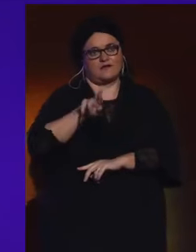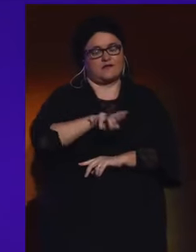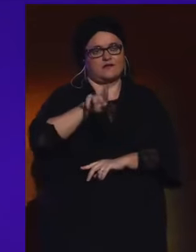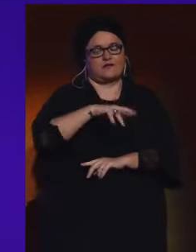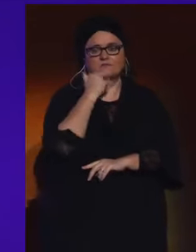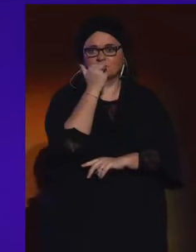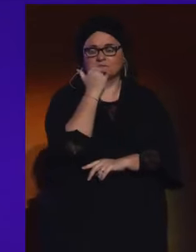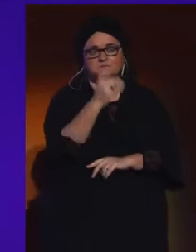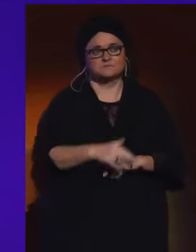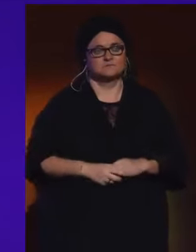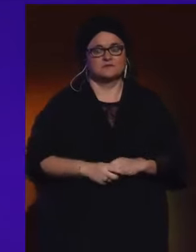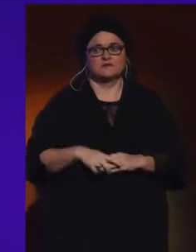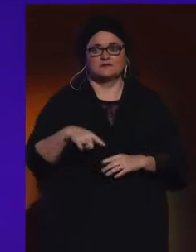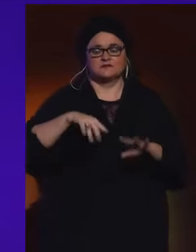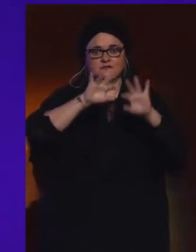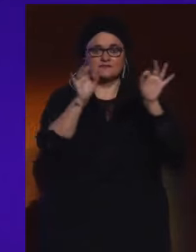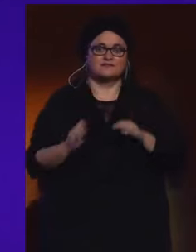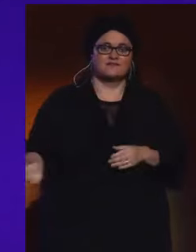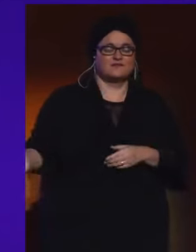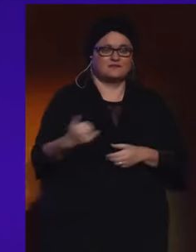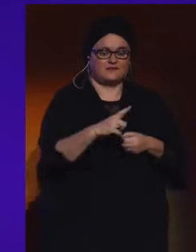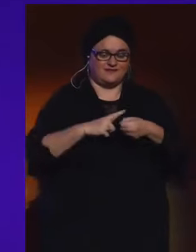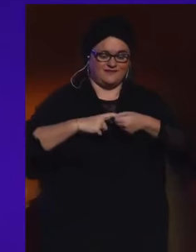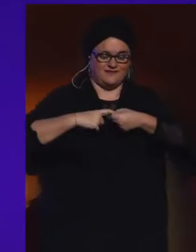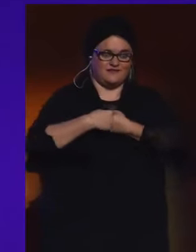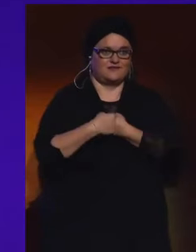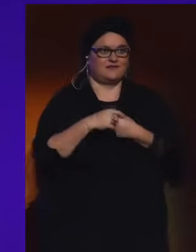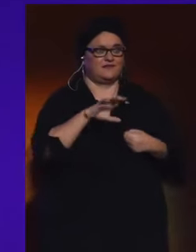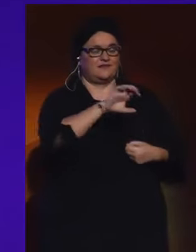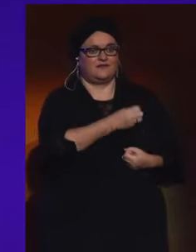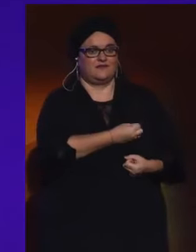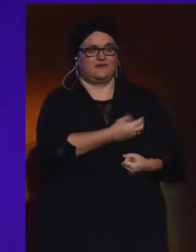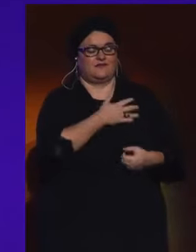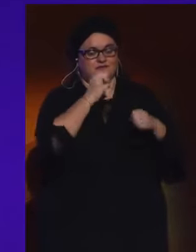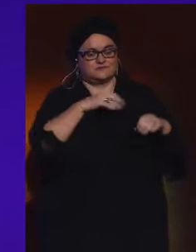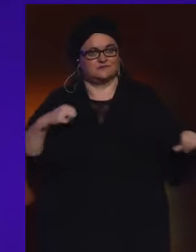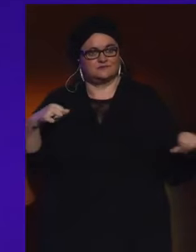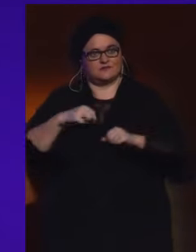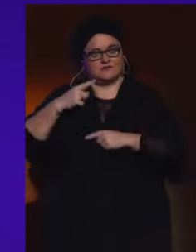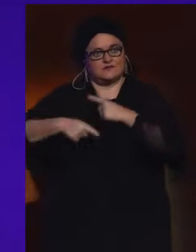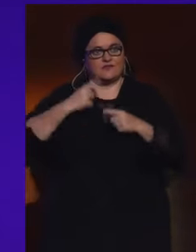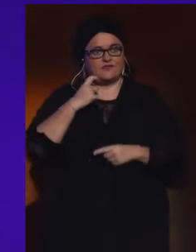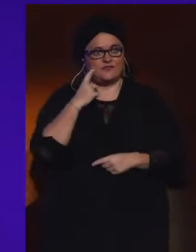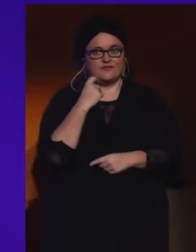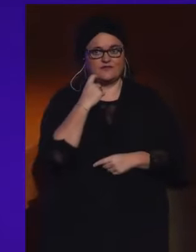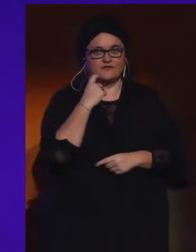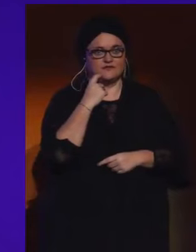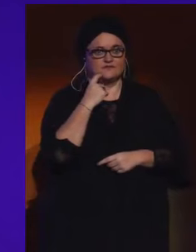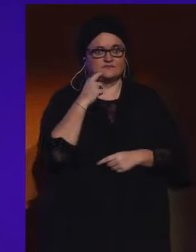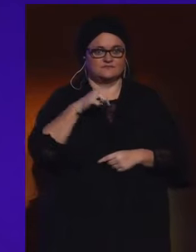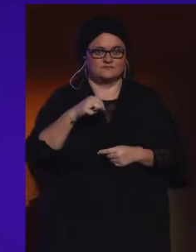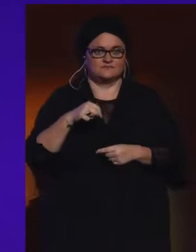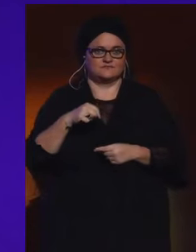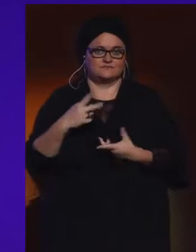gehiagotan. EH Bildun biltzen da, abertzaretasun historikoti datorren tradizio bat. Biltzen